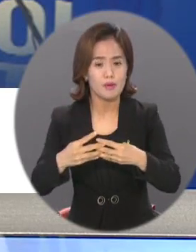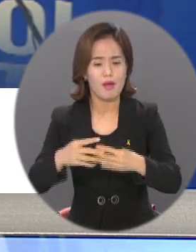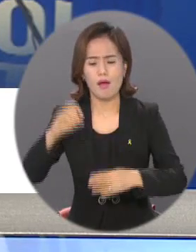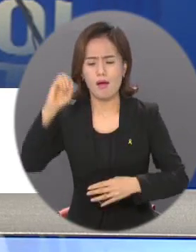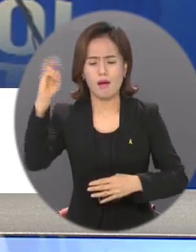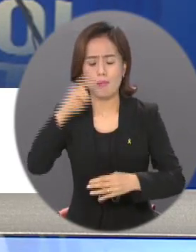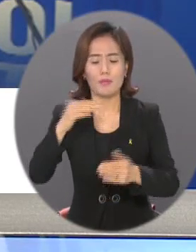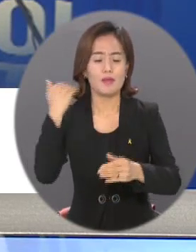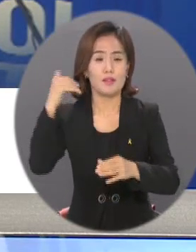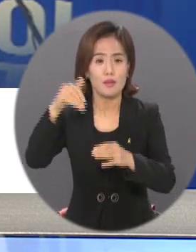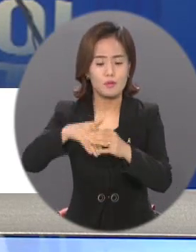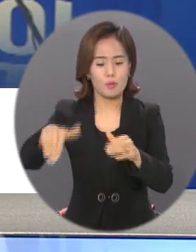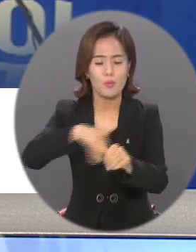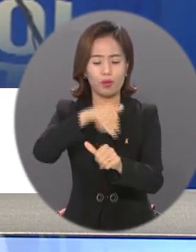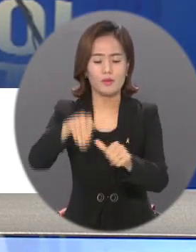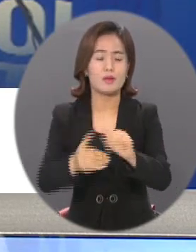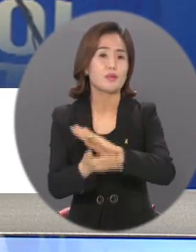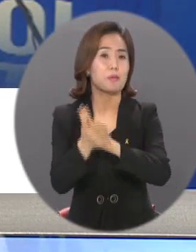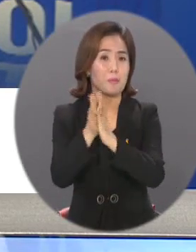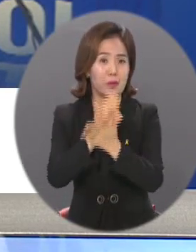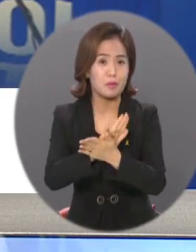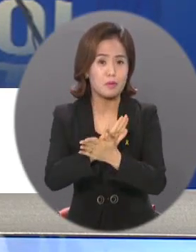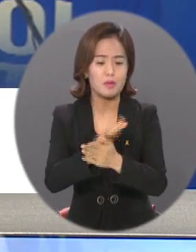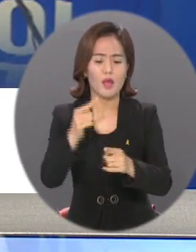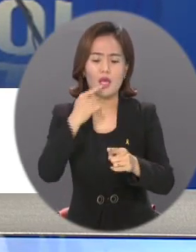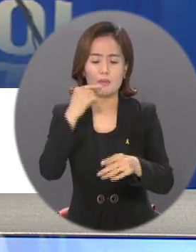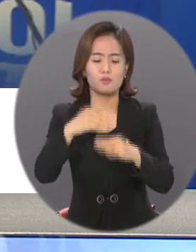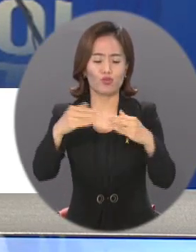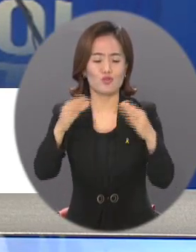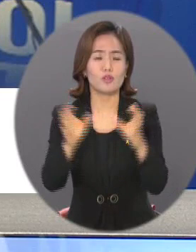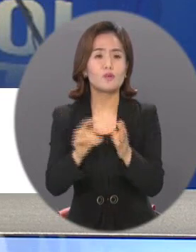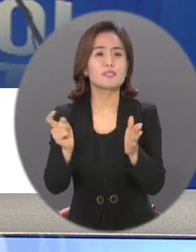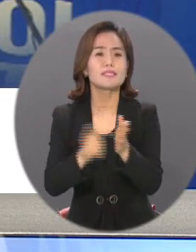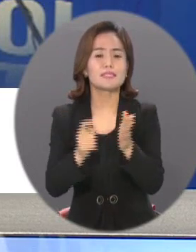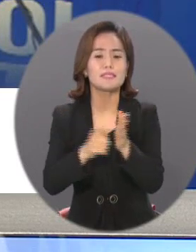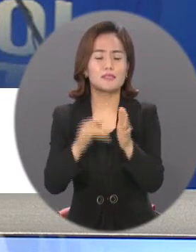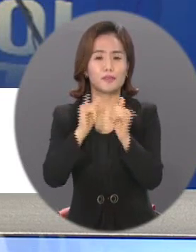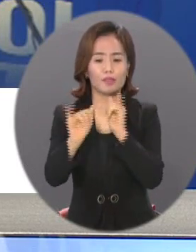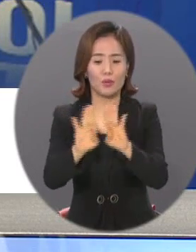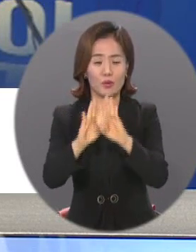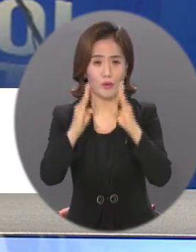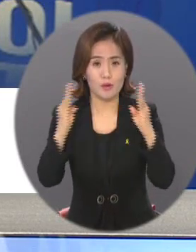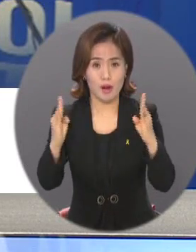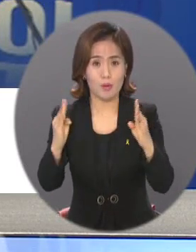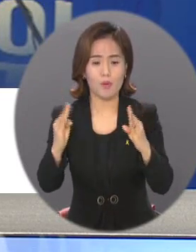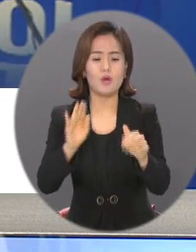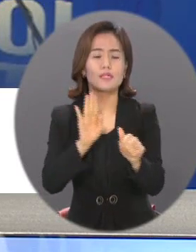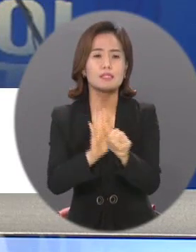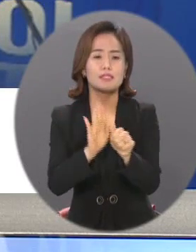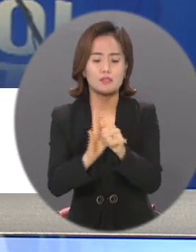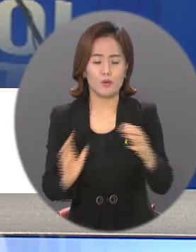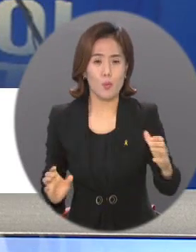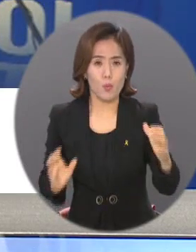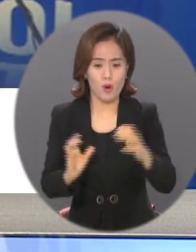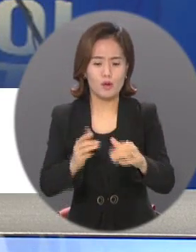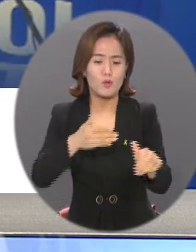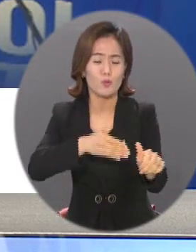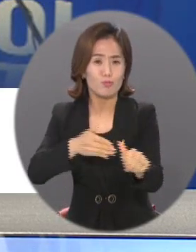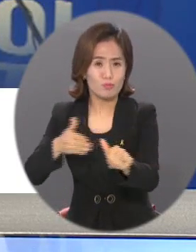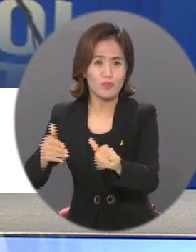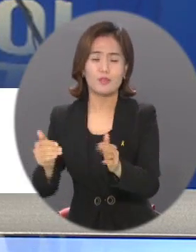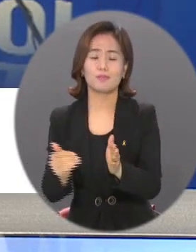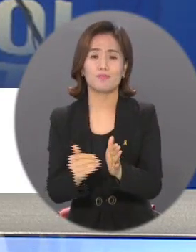뜨겁게 달아올랐습니다. 민주당은 긴급 기자회견을 열어 비상체제를 선언하고 지지층 결집을